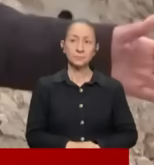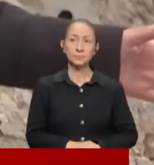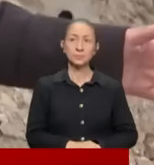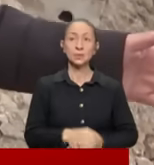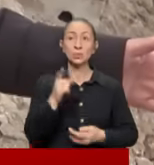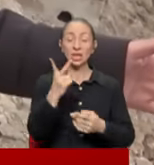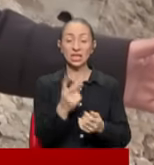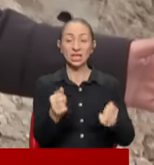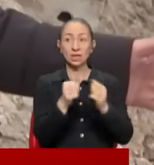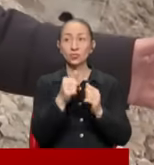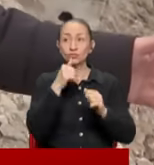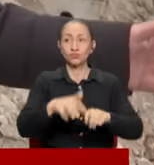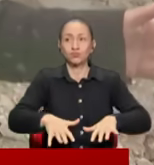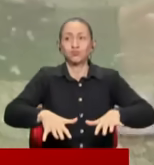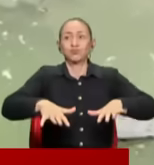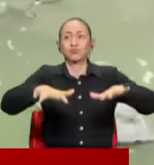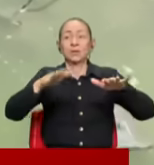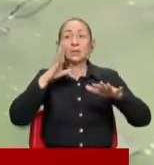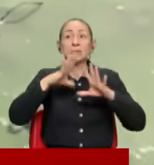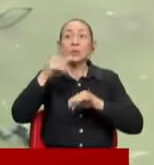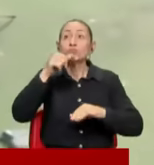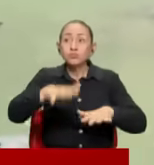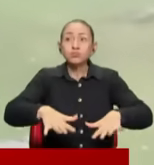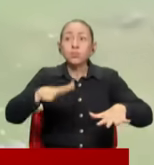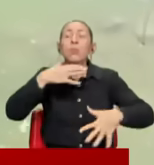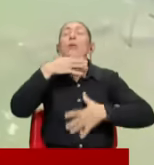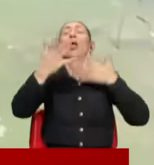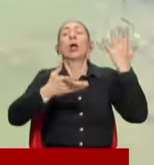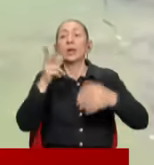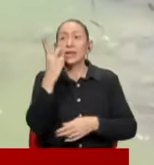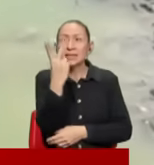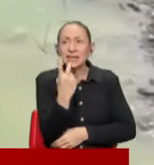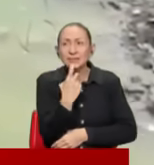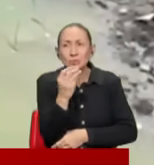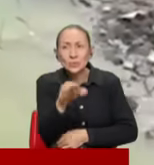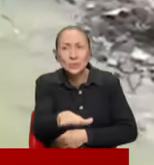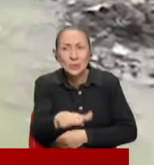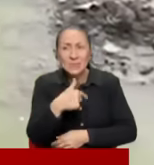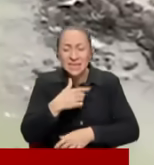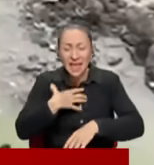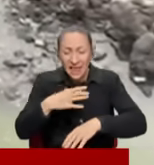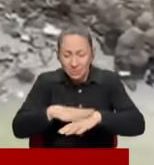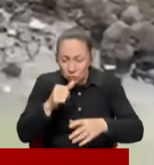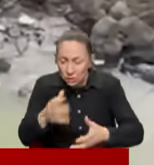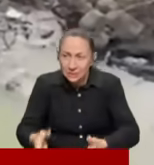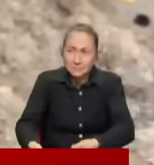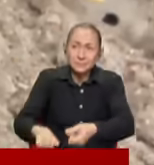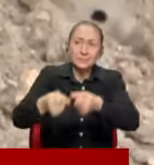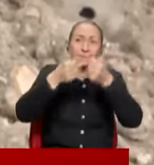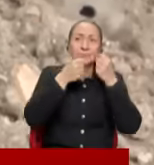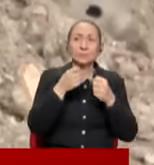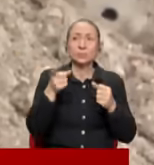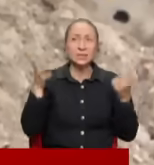Buranın iki katı su altında kaldı. İnsanlar su altında boğularak can verdi. 2 yaşındaki çocuğu biz kendi elimizle suyun içinden çıkarttık.